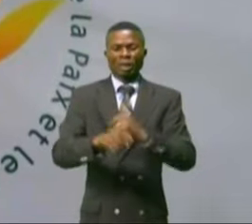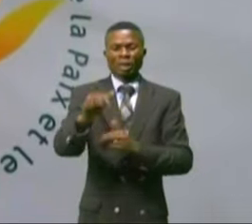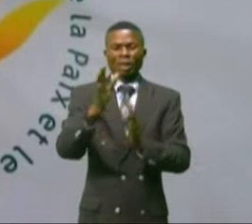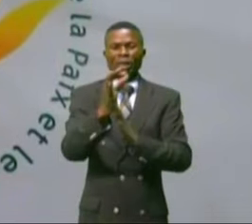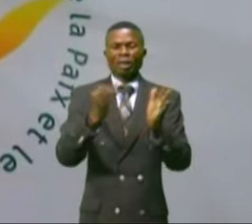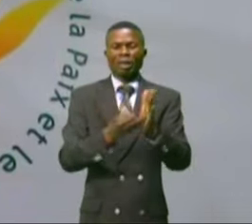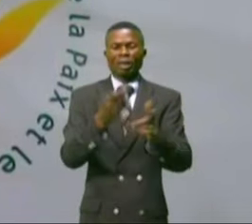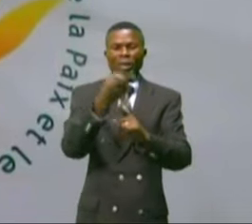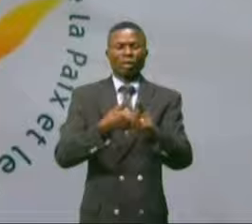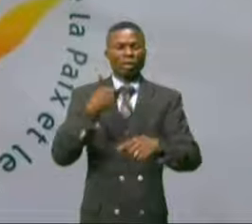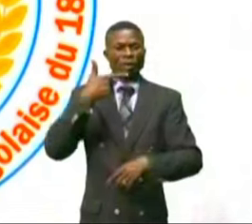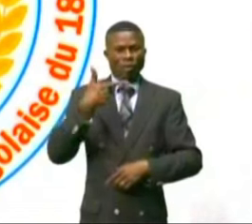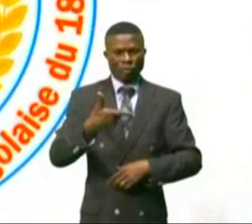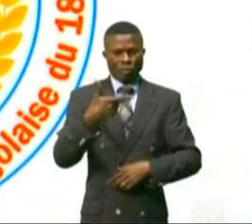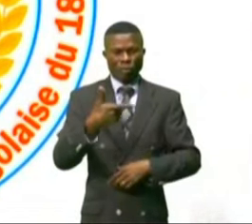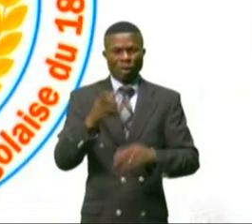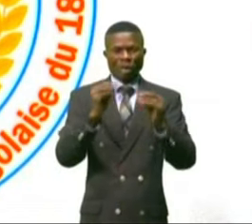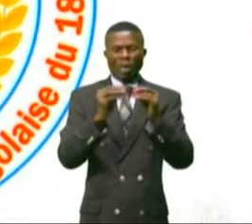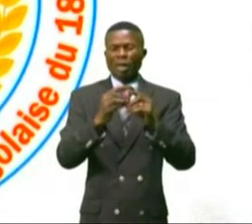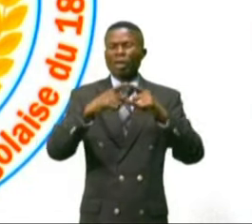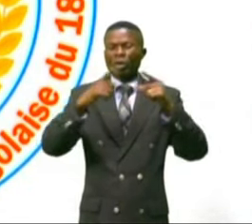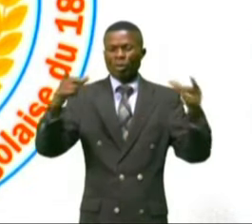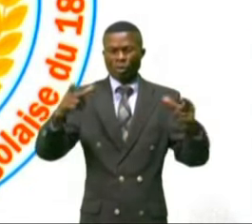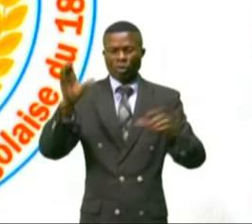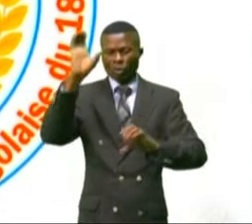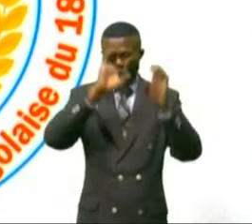février 2024 lors de ces grands colloques